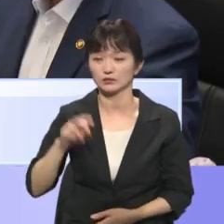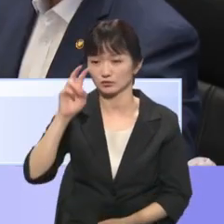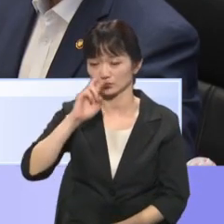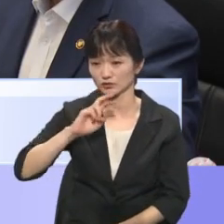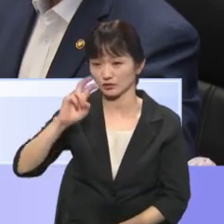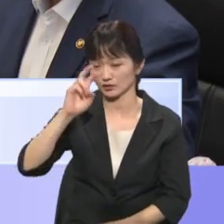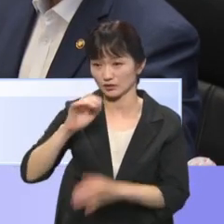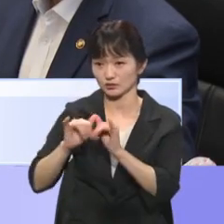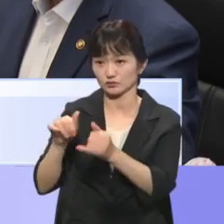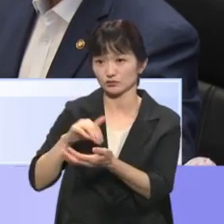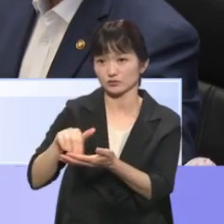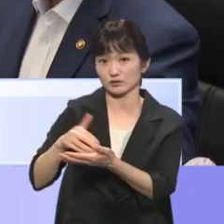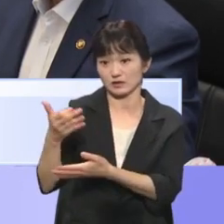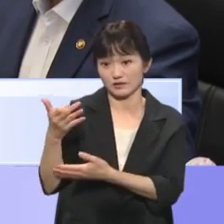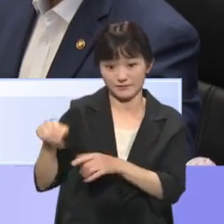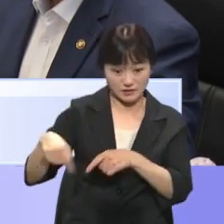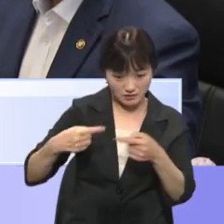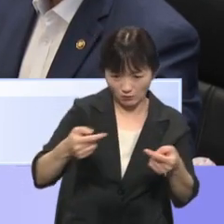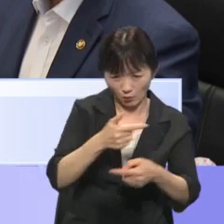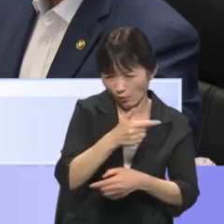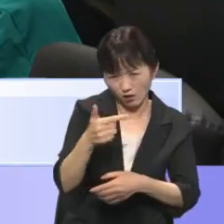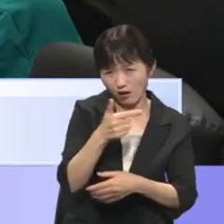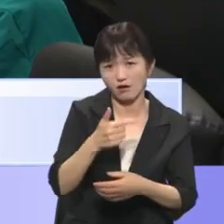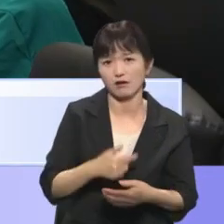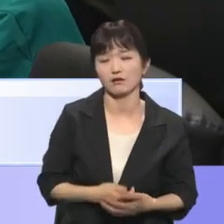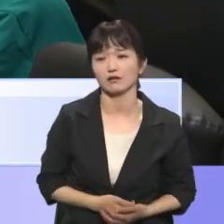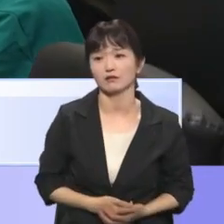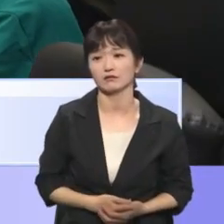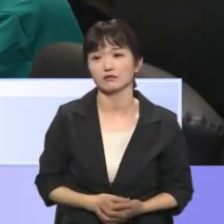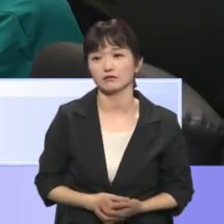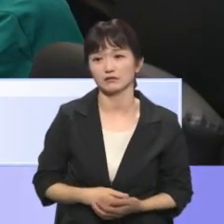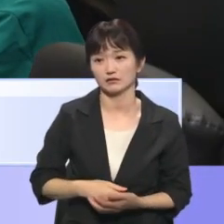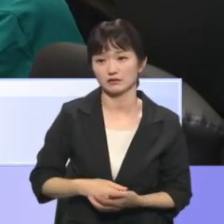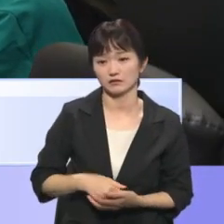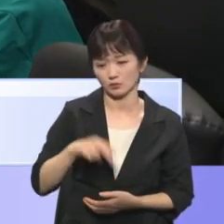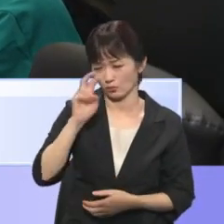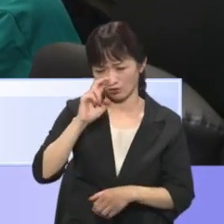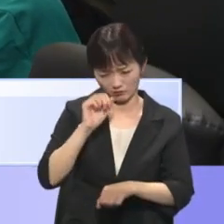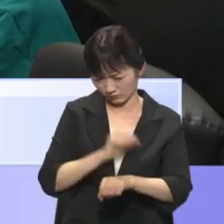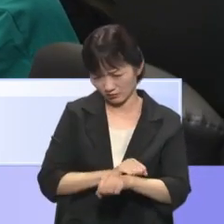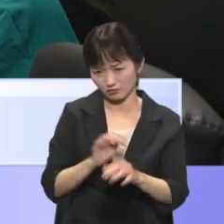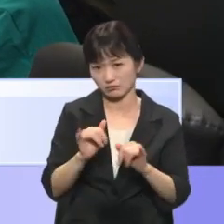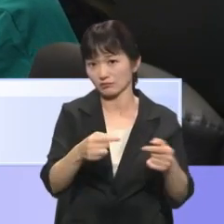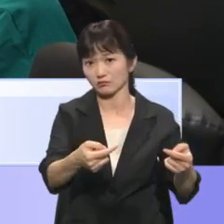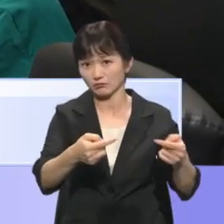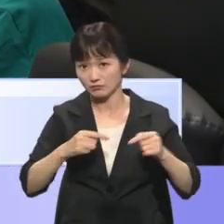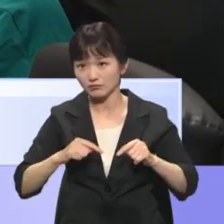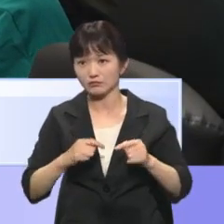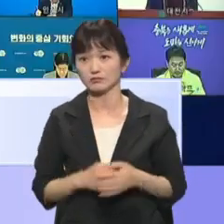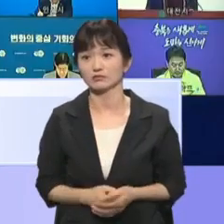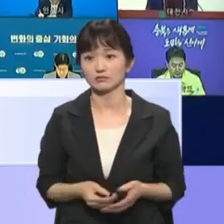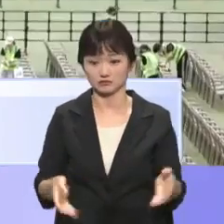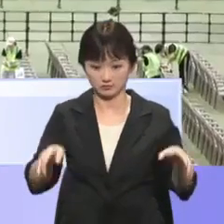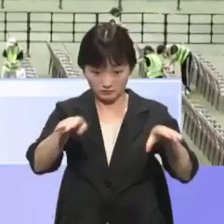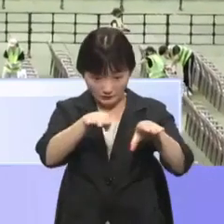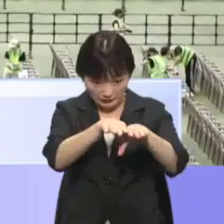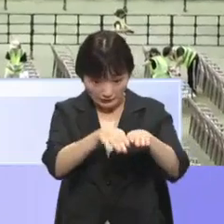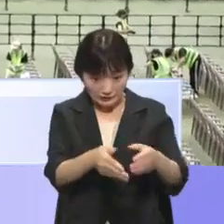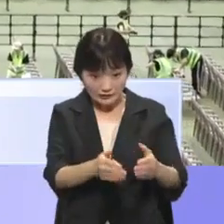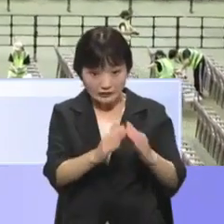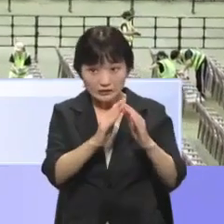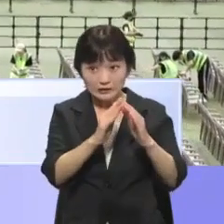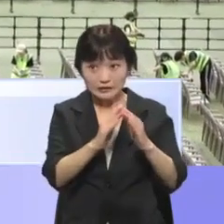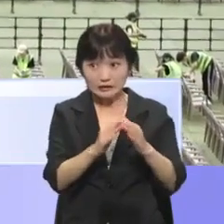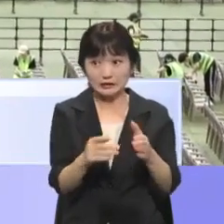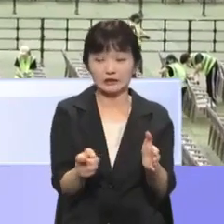굉장히 큰 규모거든요 그리고 다 굉장히 그 실력 있는 그룹들이 나오는데 무대 설치가 며칠 만에